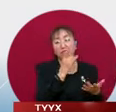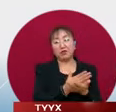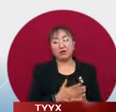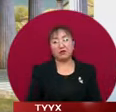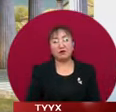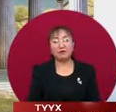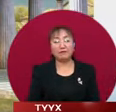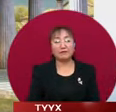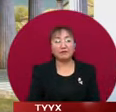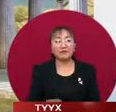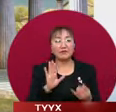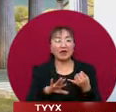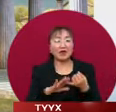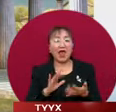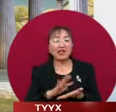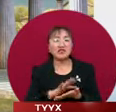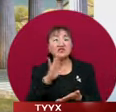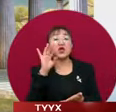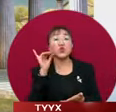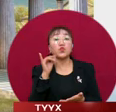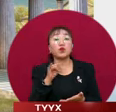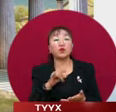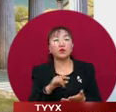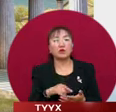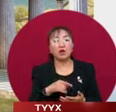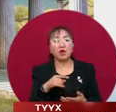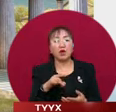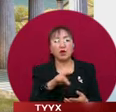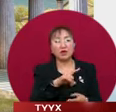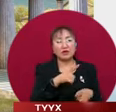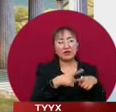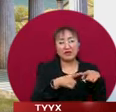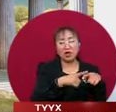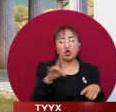За дараагийн алдартай зүйлс нь юу вэ гэхээр грек Ром хоёр маань хоёулаа